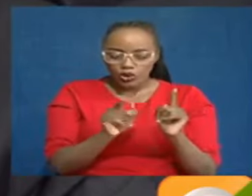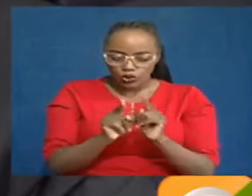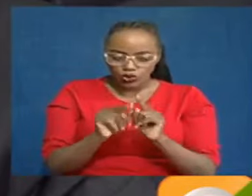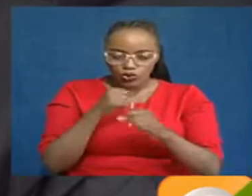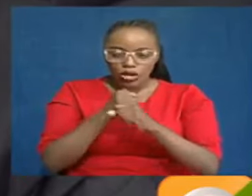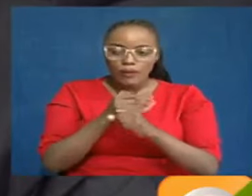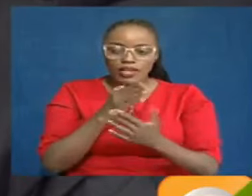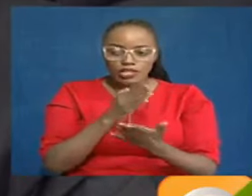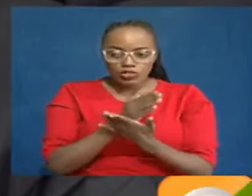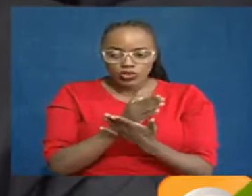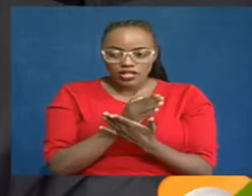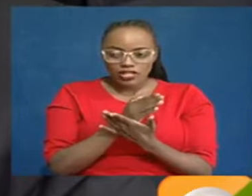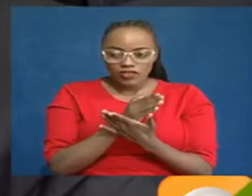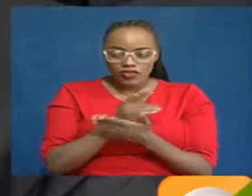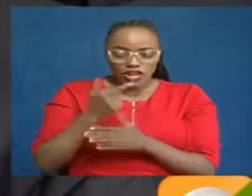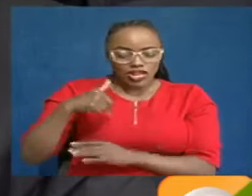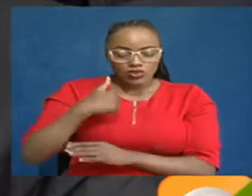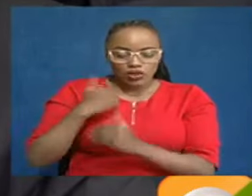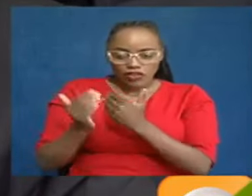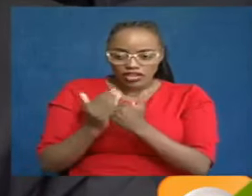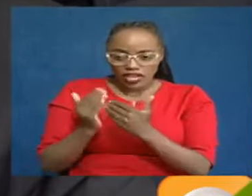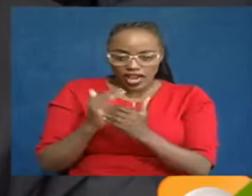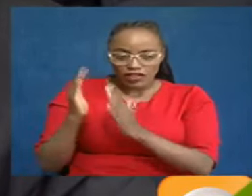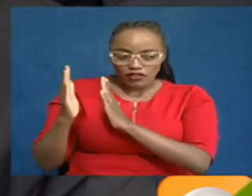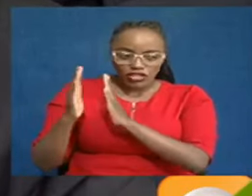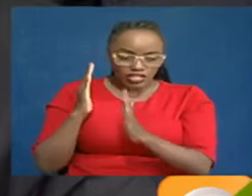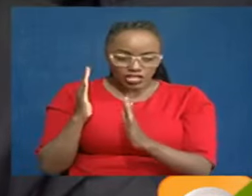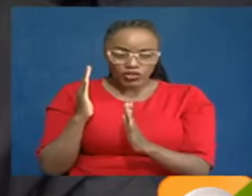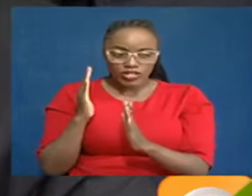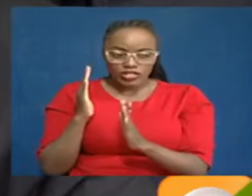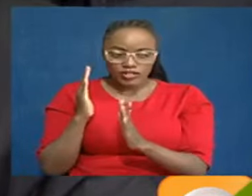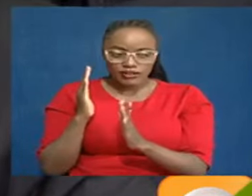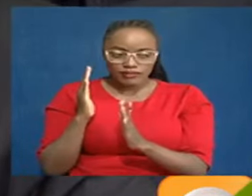ensure that we take care of the security